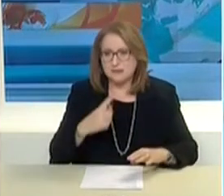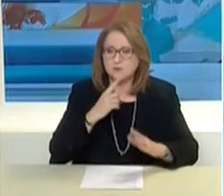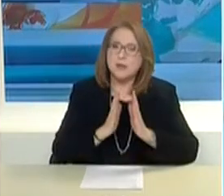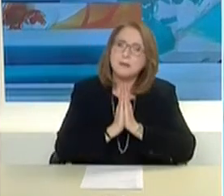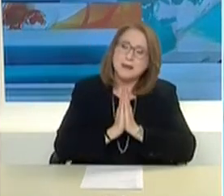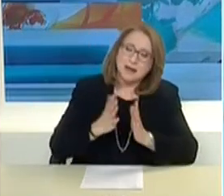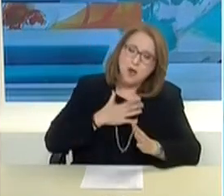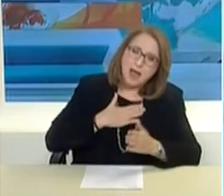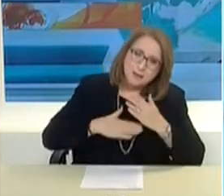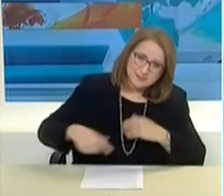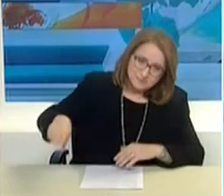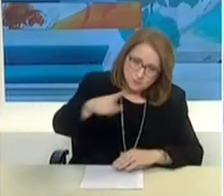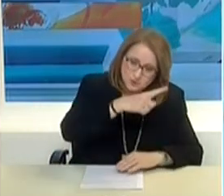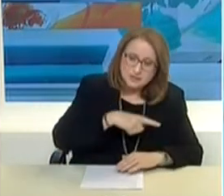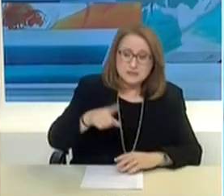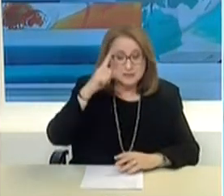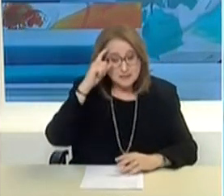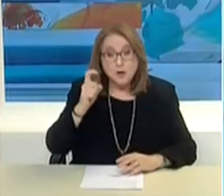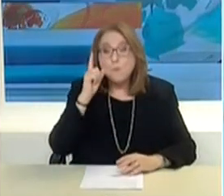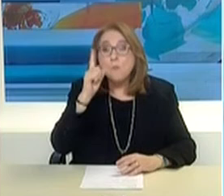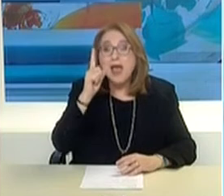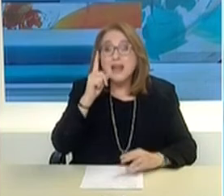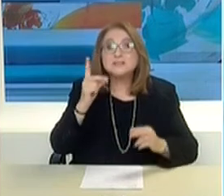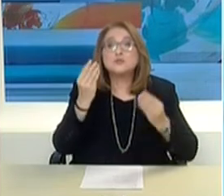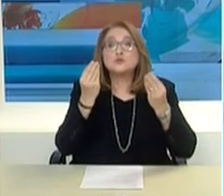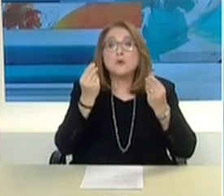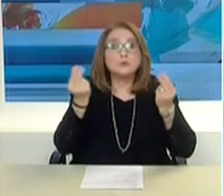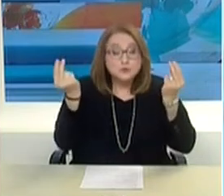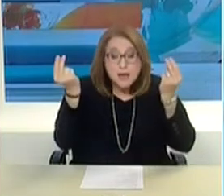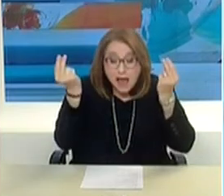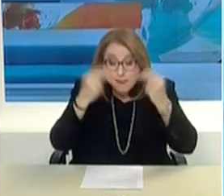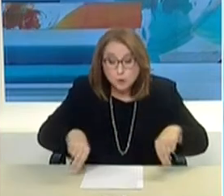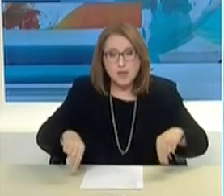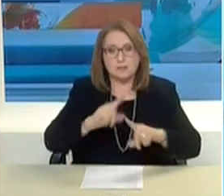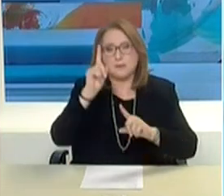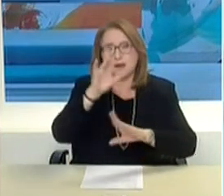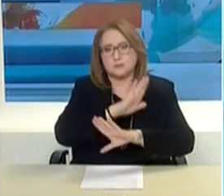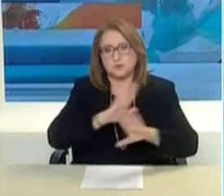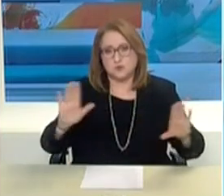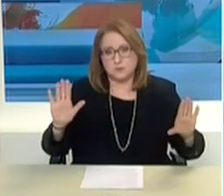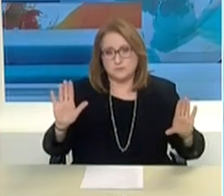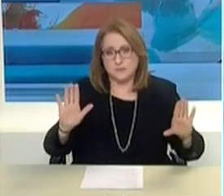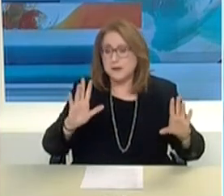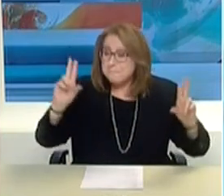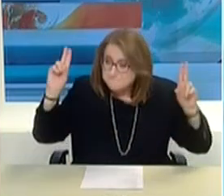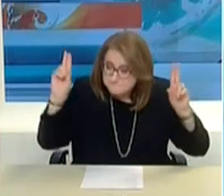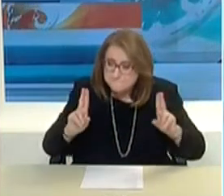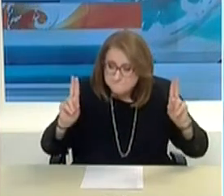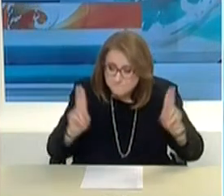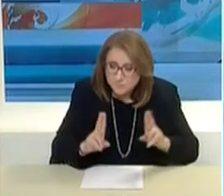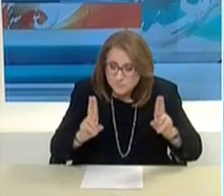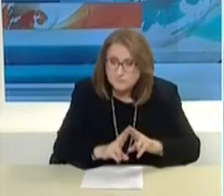αντιμετωπίσουμε αποτελεσματικά την κατάσταση με τις λιγότερες απώλειες σε κάθε επίπεδο είναι να σεβαστούμε